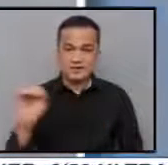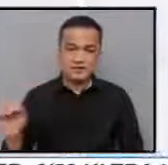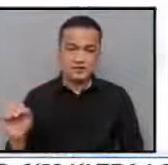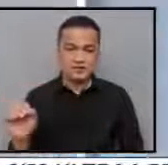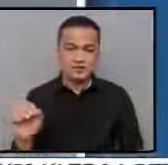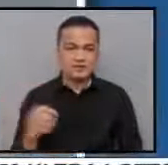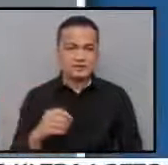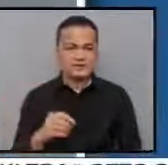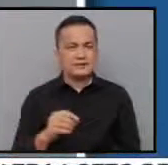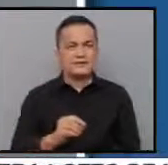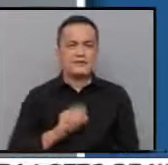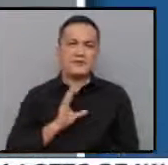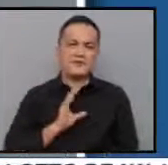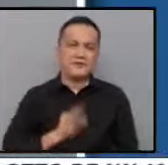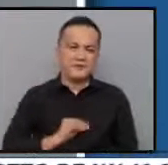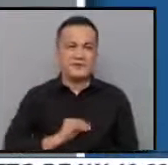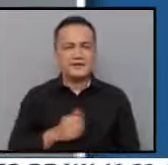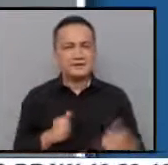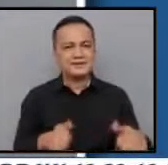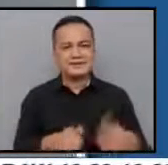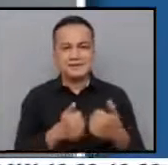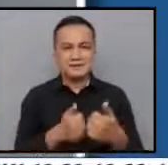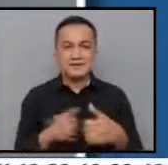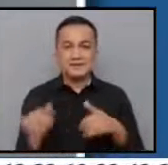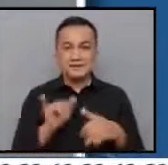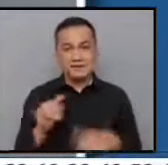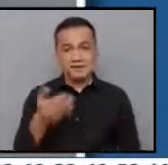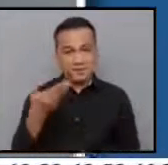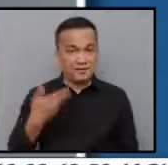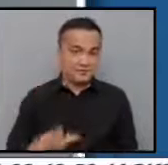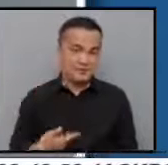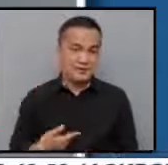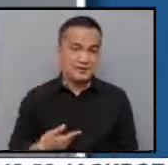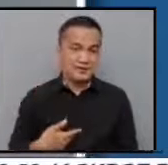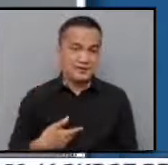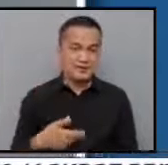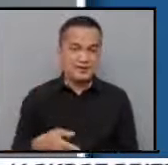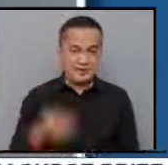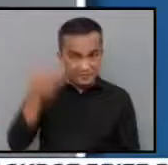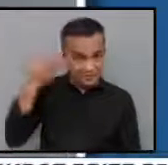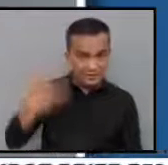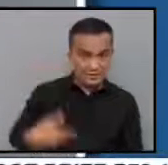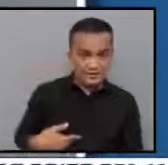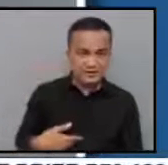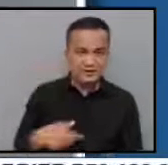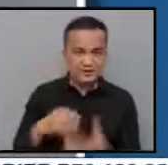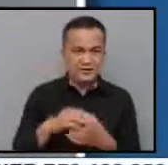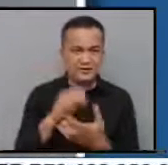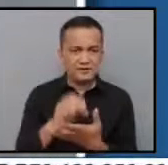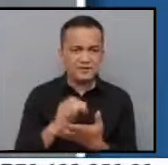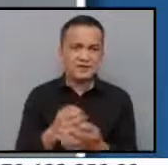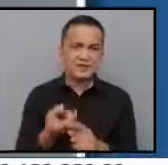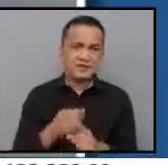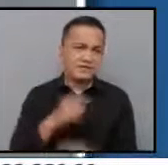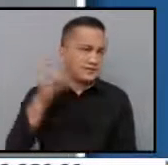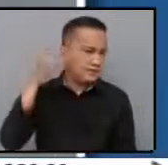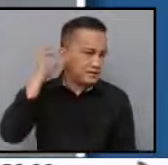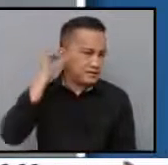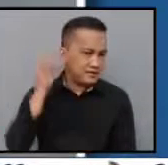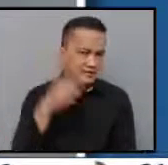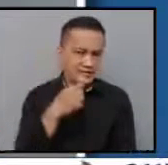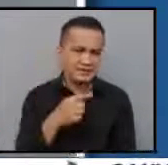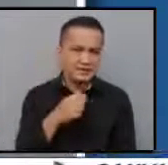pati ako. In a disadvantaged state rin kasi ako, of course, na taga Mindanao, so I don't get the best